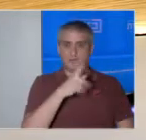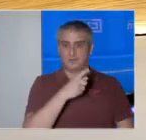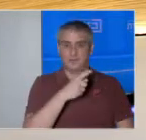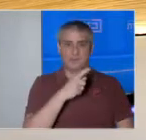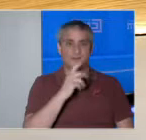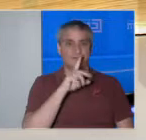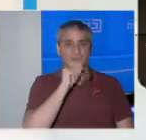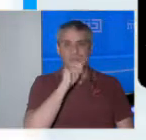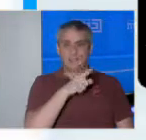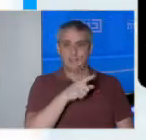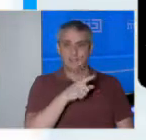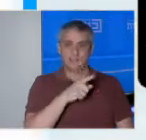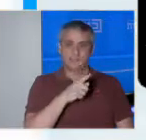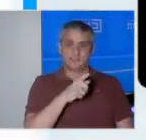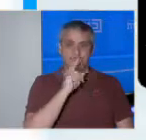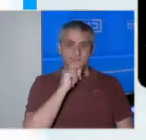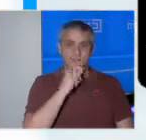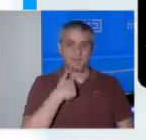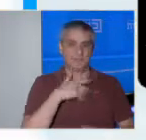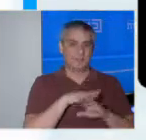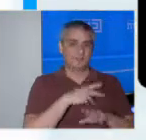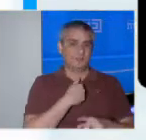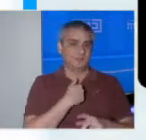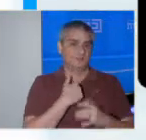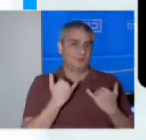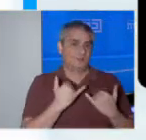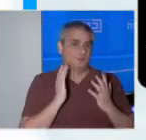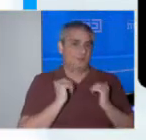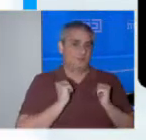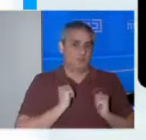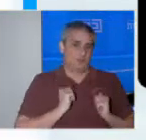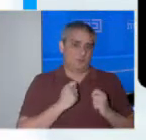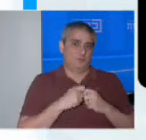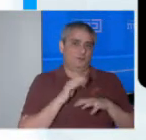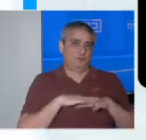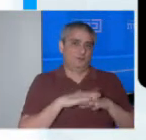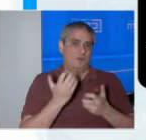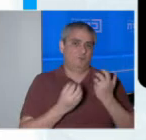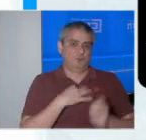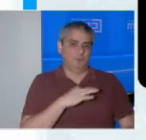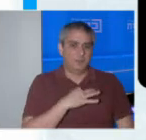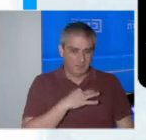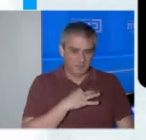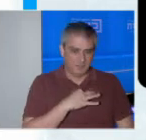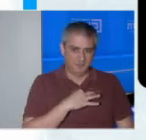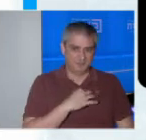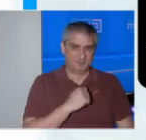פולס צייצה. אני מרגישה עכשיו מאוד בנוח ביחסי לכישורי הבישול